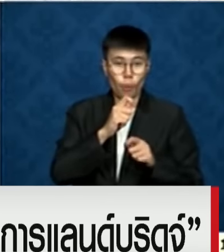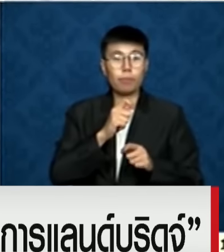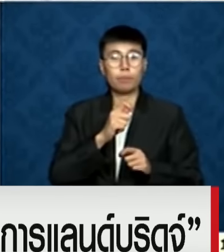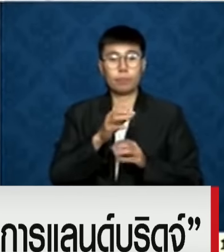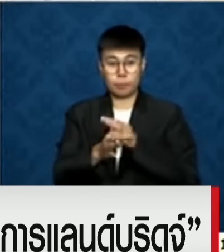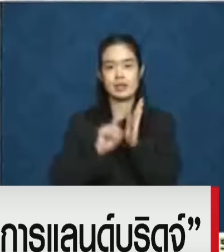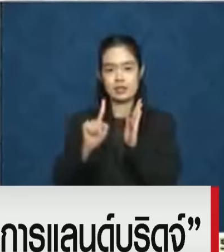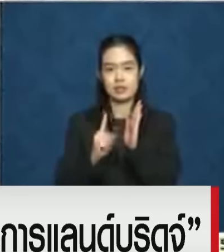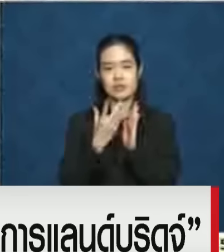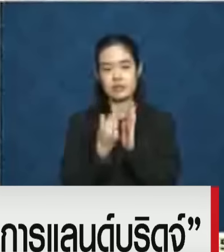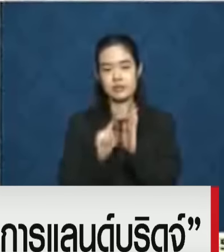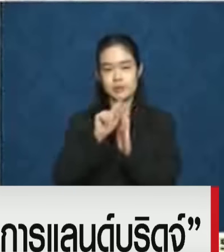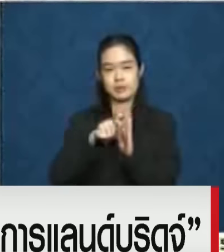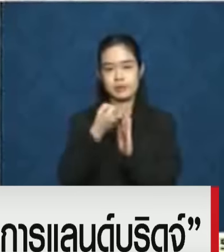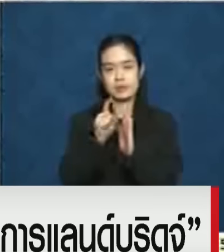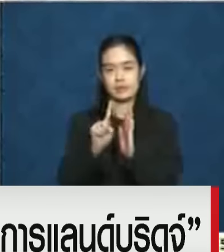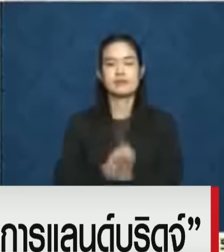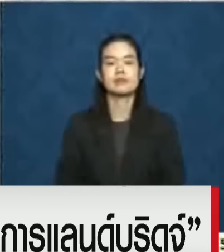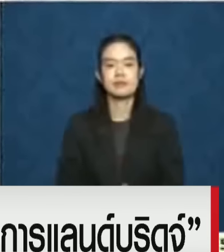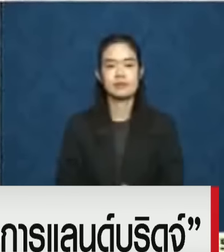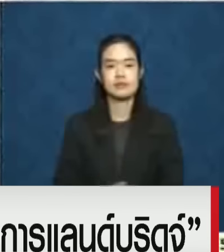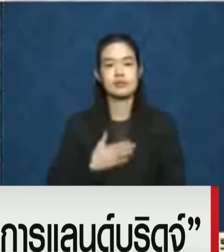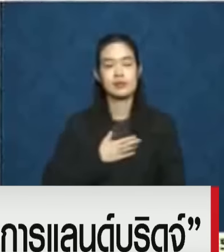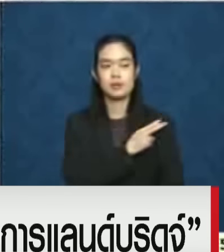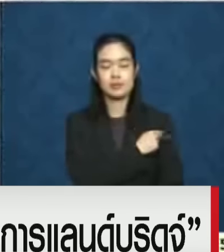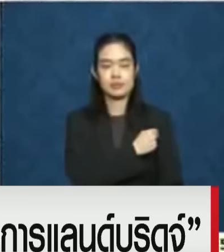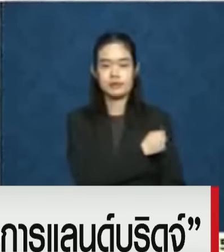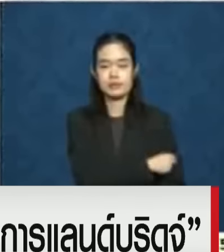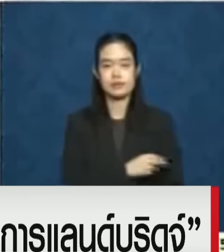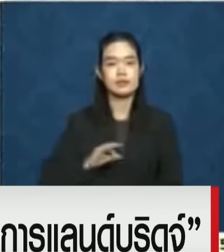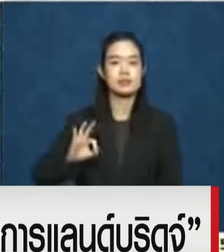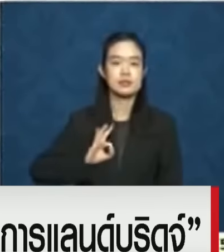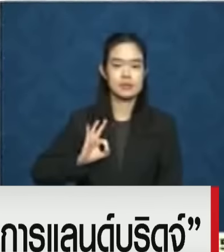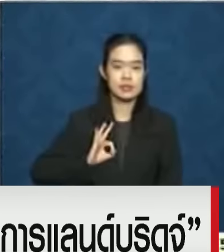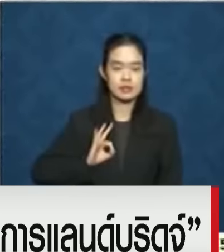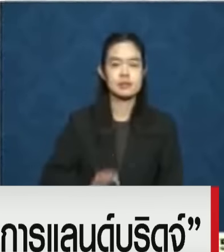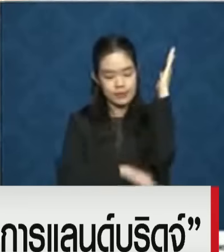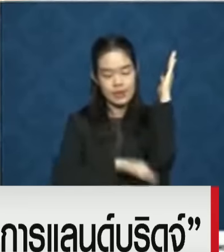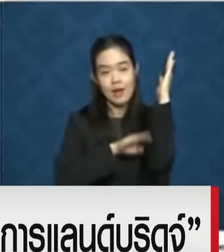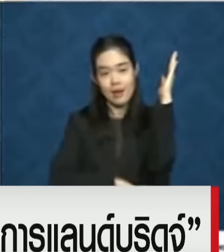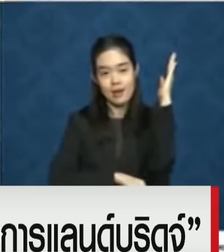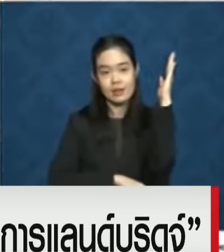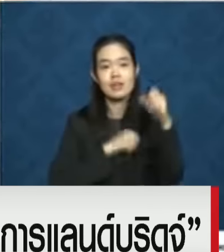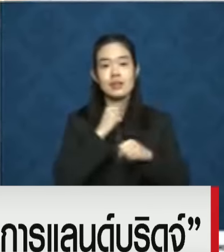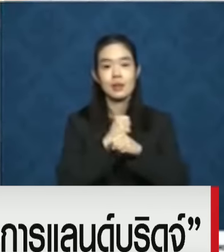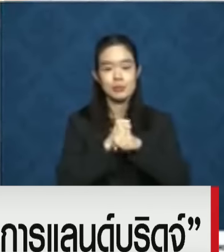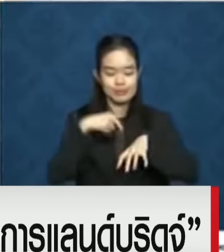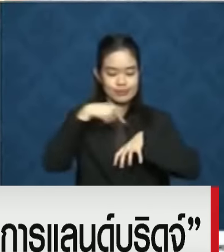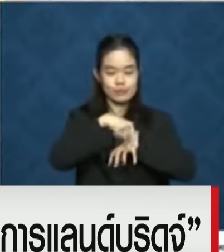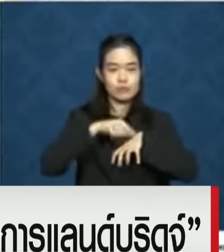ครับฝ่ายค้านครับคุณสุรเชษฐประวินวงศ์สสบัญชีรายชื่อพรรคก้าไกลก็เช่นกันนะครับถามรัฐมนตรี